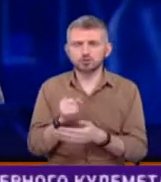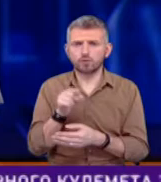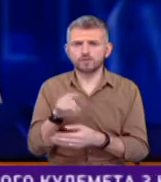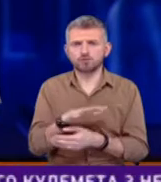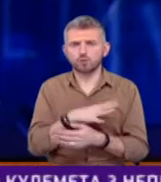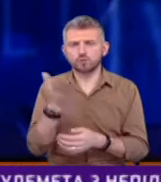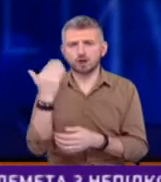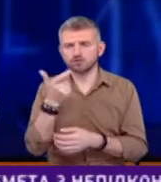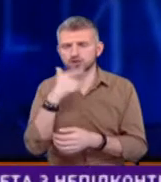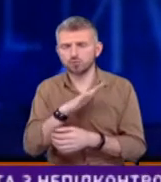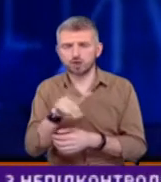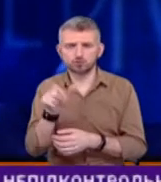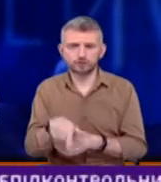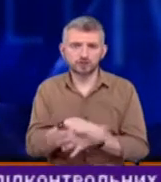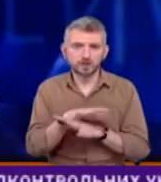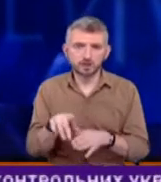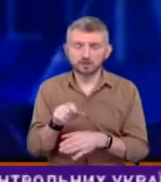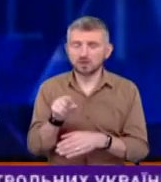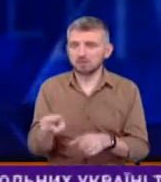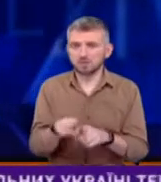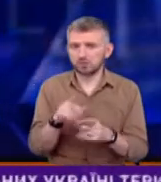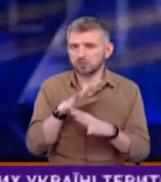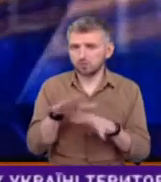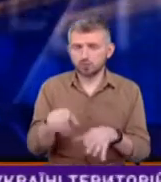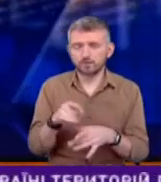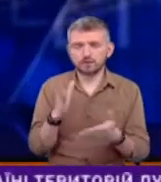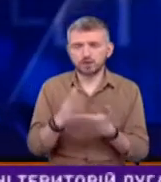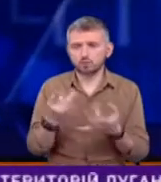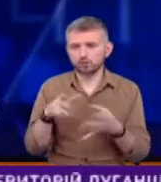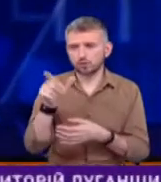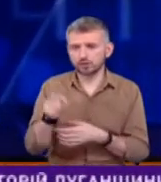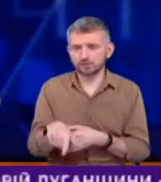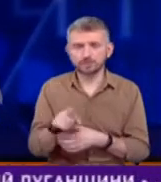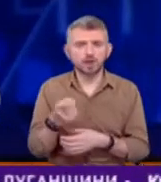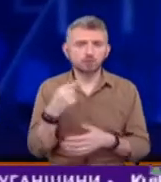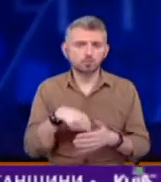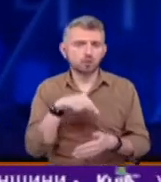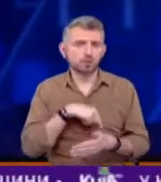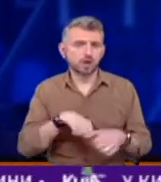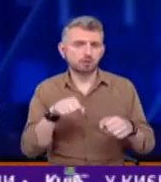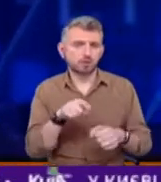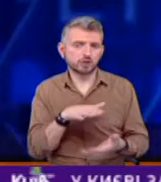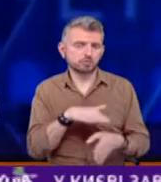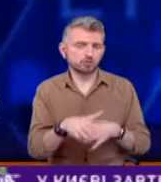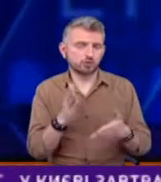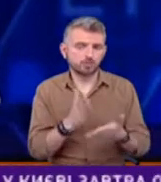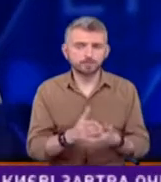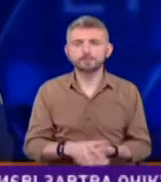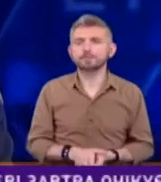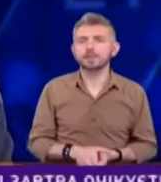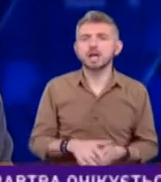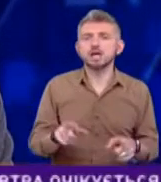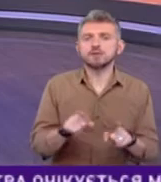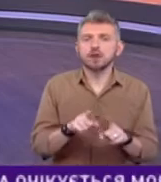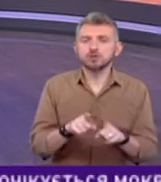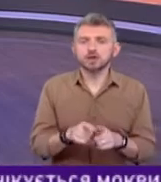був раніше непорядною людиною. Ні, за ним такого не помічалося. Він є простою людиною, але і тому моральне право так, він абсолютно право, мав. Так. Пане Анатолію, все ж